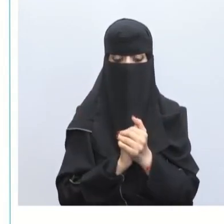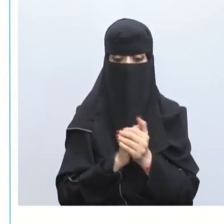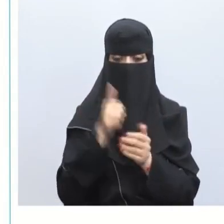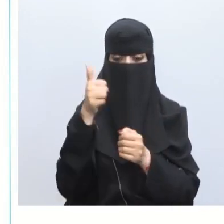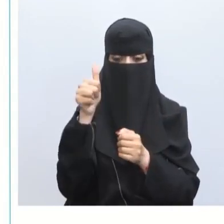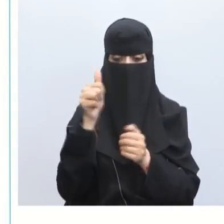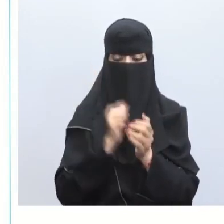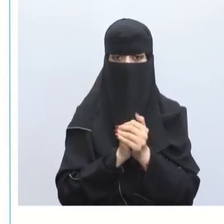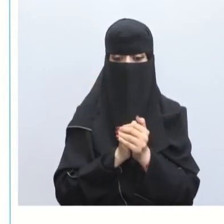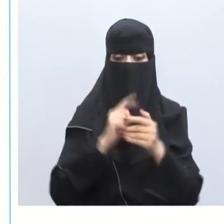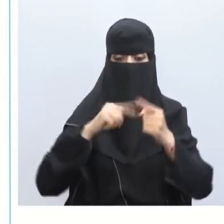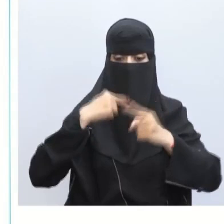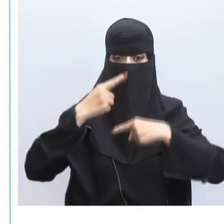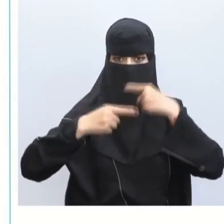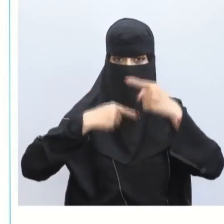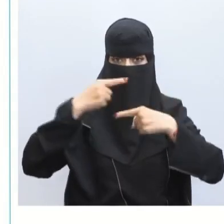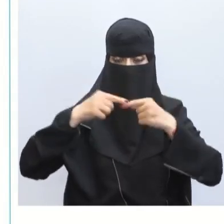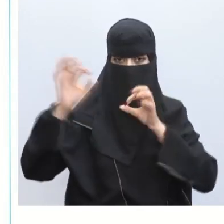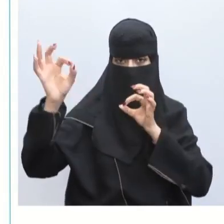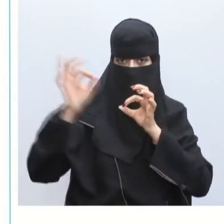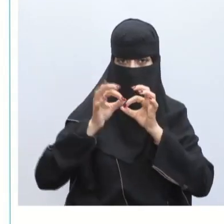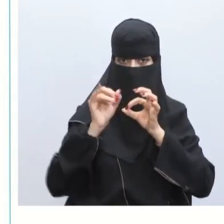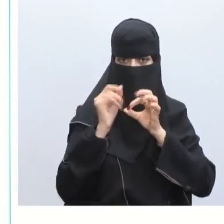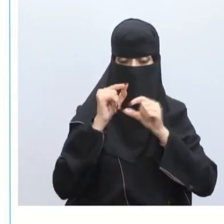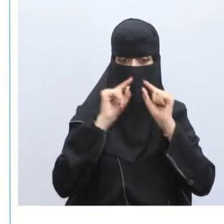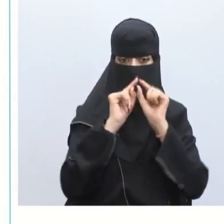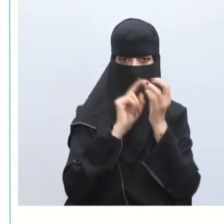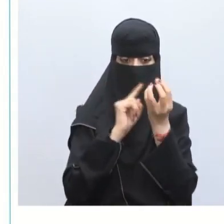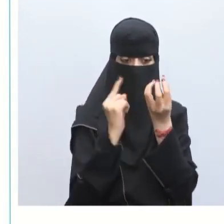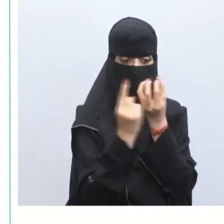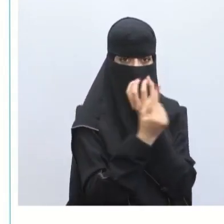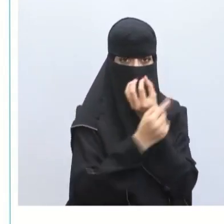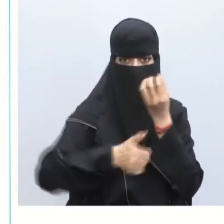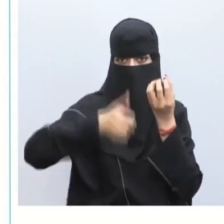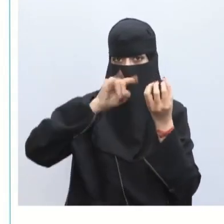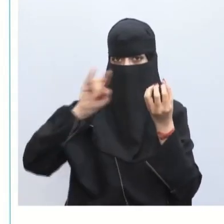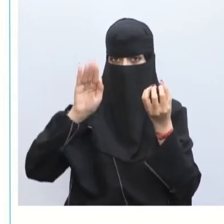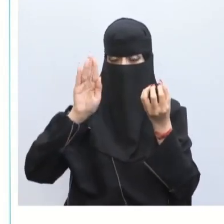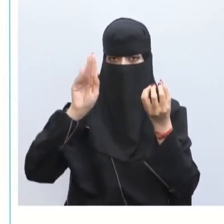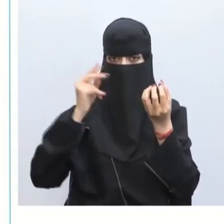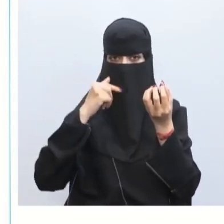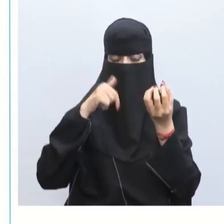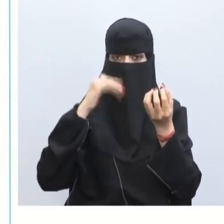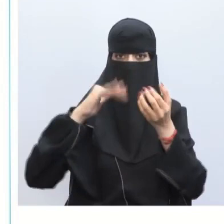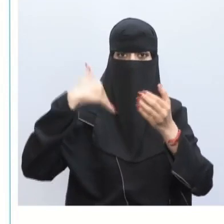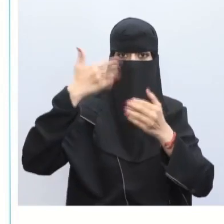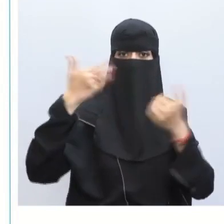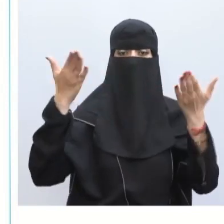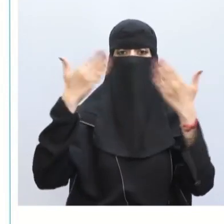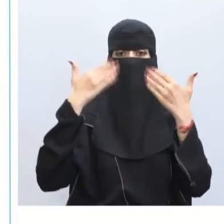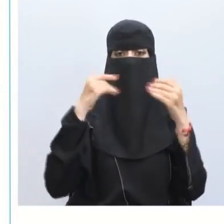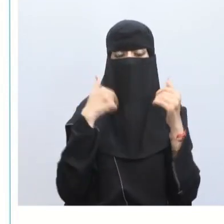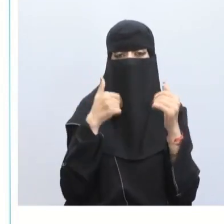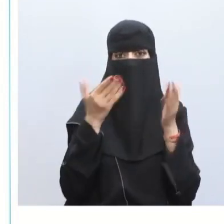الصحيحه الف كلما اقتربت من خط الاستواء كان الجو اكثر